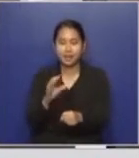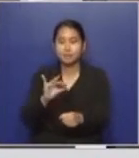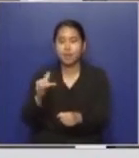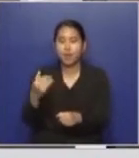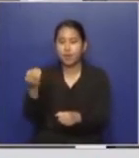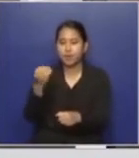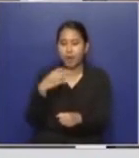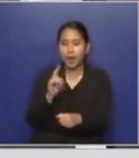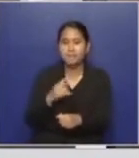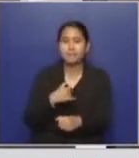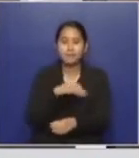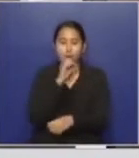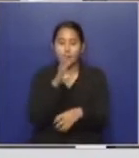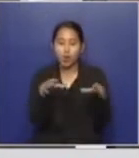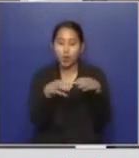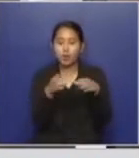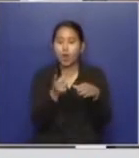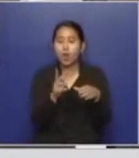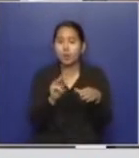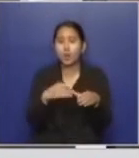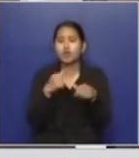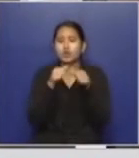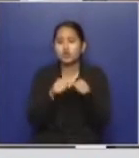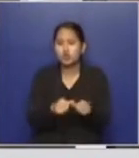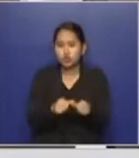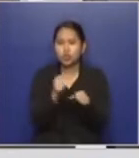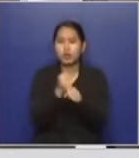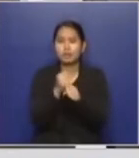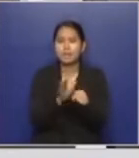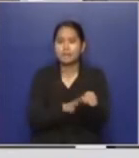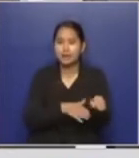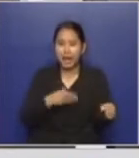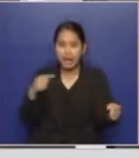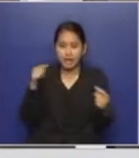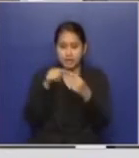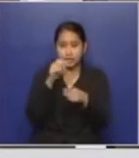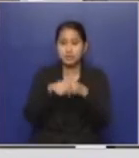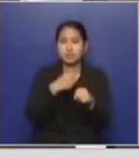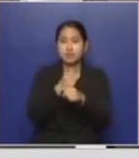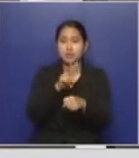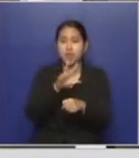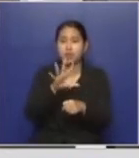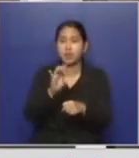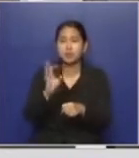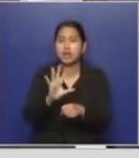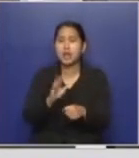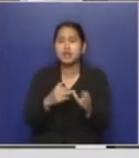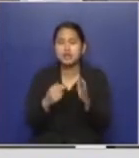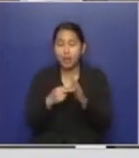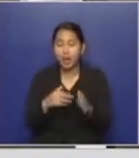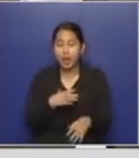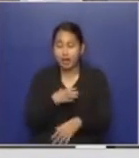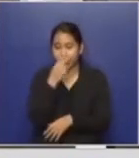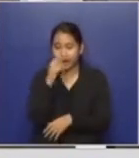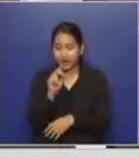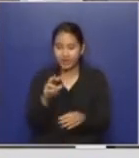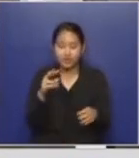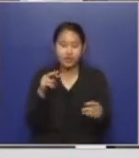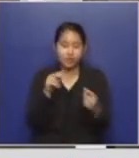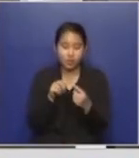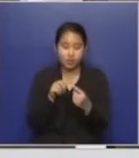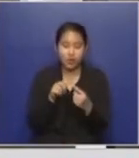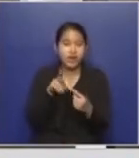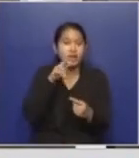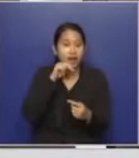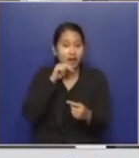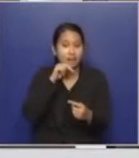ะครับที่เป็นคณะรัฐมนตรีก็คงจะอยู่ไม่ถึงผมอยากเห็นนะครับอยากเห็นบอกว่ากรมทรัพยากรน้ำบาดาล